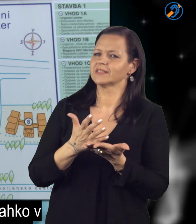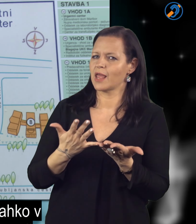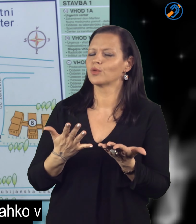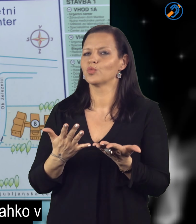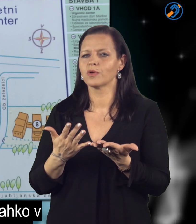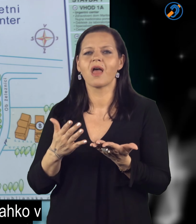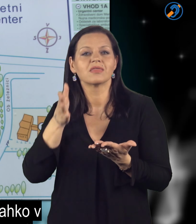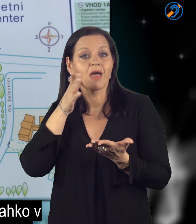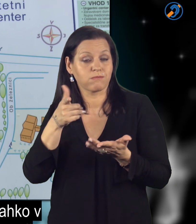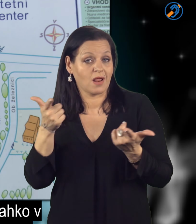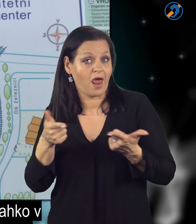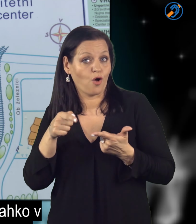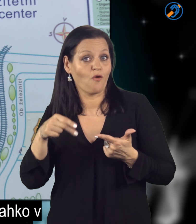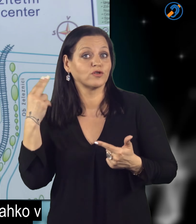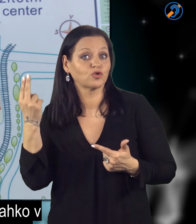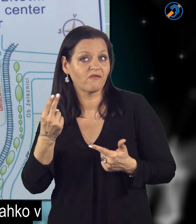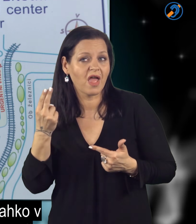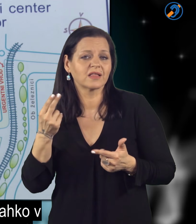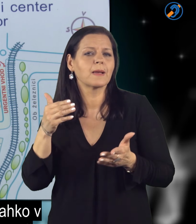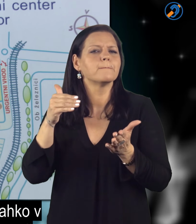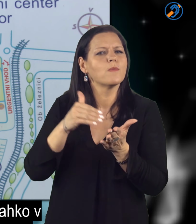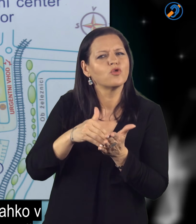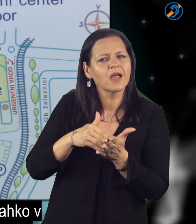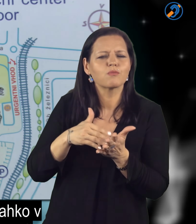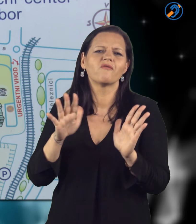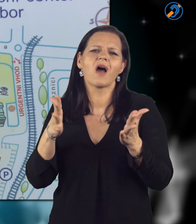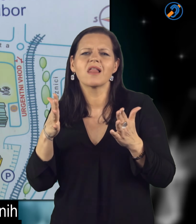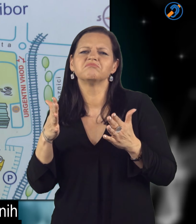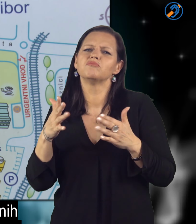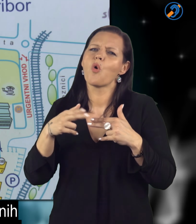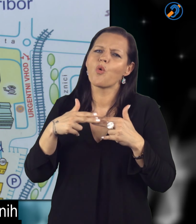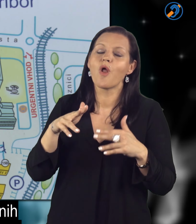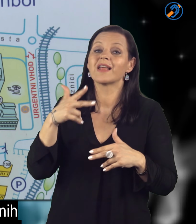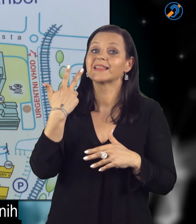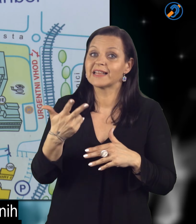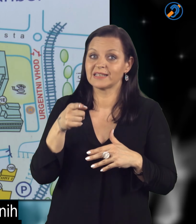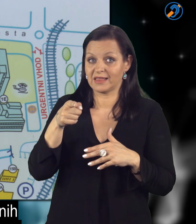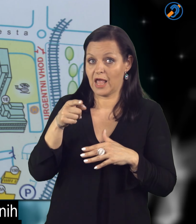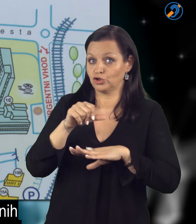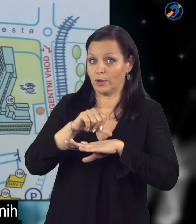Ocenjuje, da bi lahko v Sloveniji potrebovali okoli 30 takšnih posegov na leto.